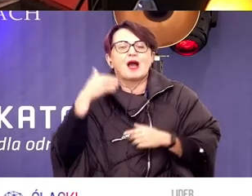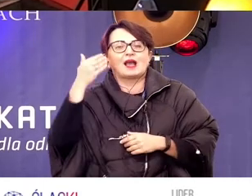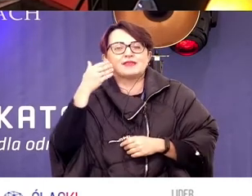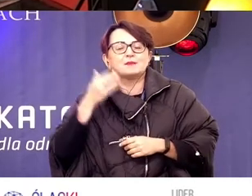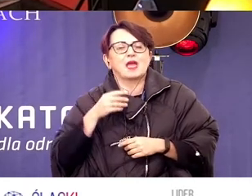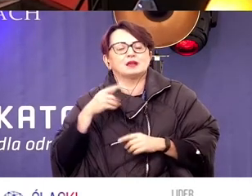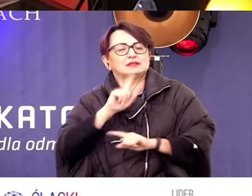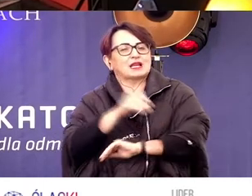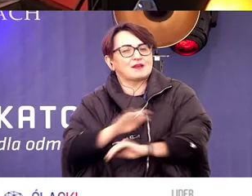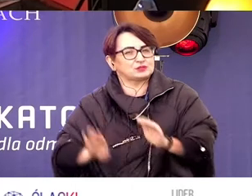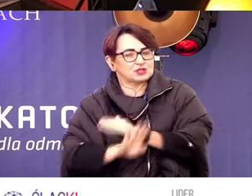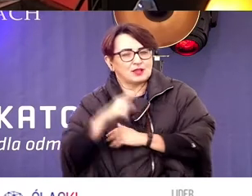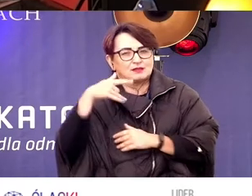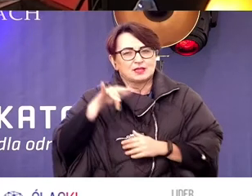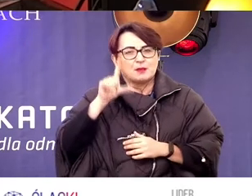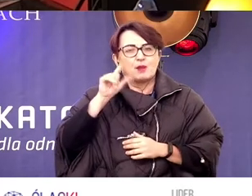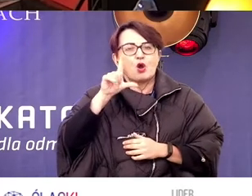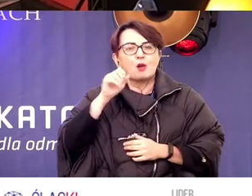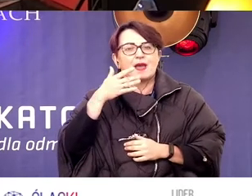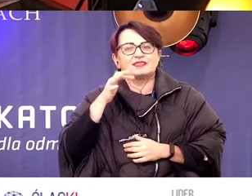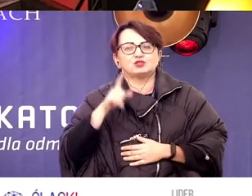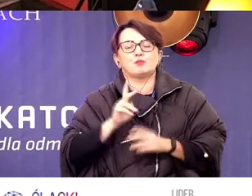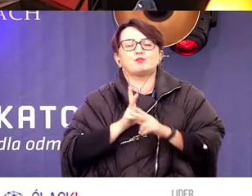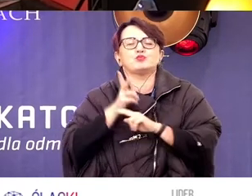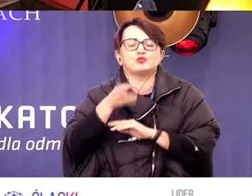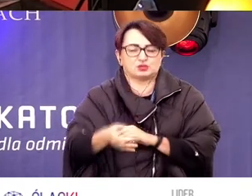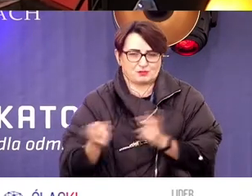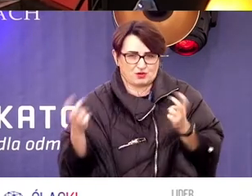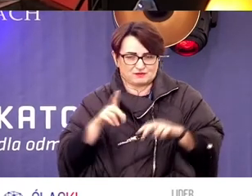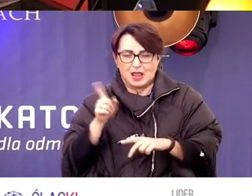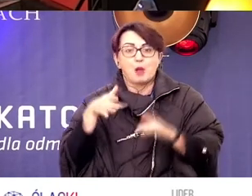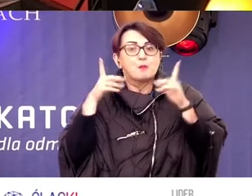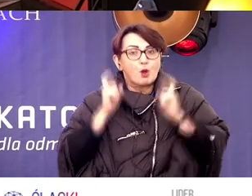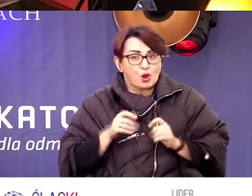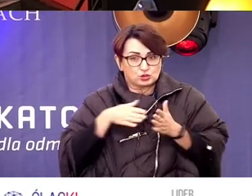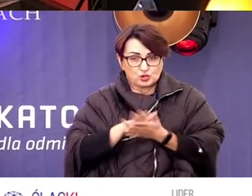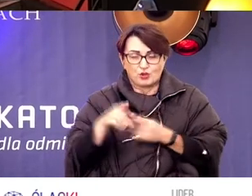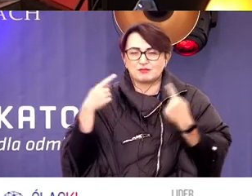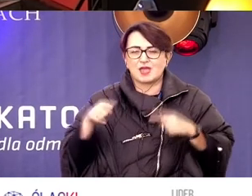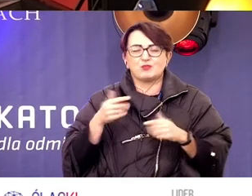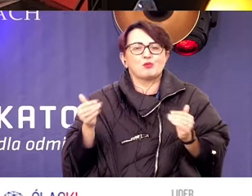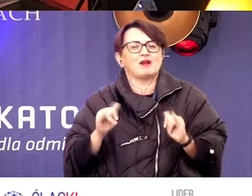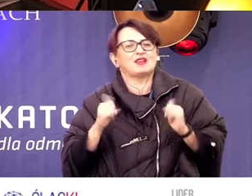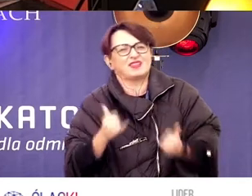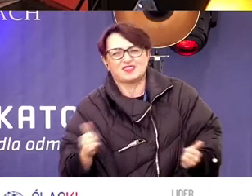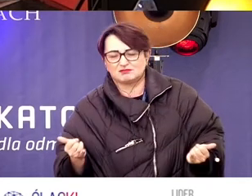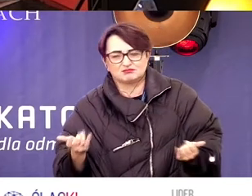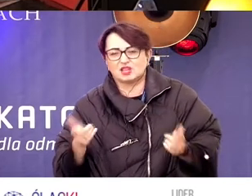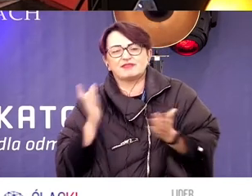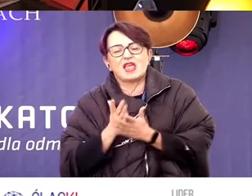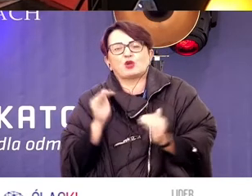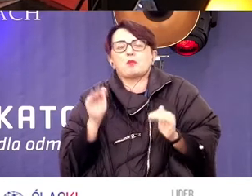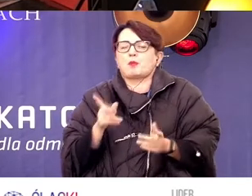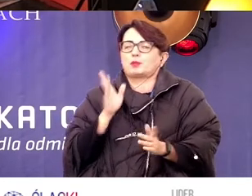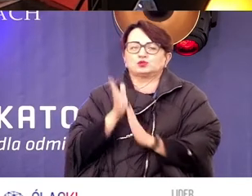wtedy, która powstała dużo, dużo później. Nie było właściwie na początku innych możliwości, poza tym, że można było